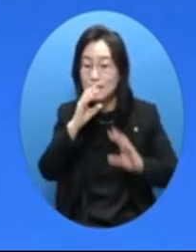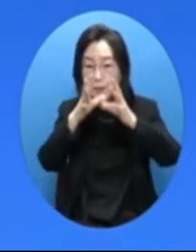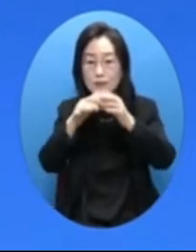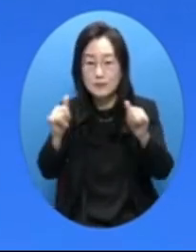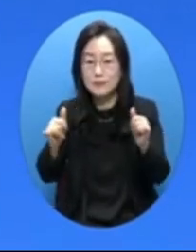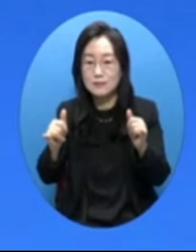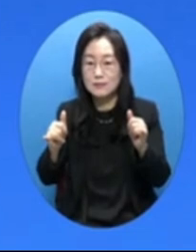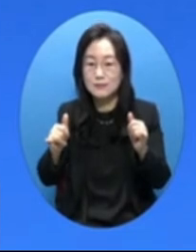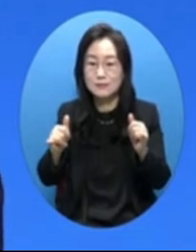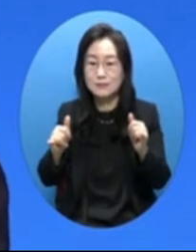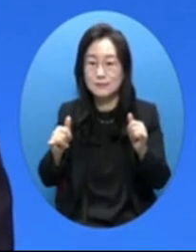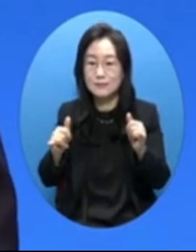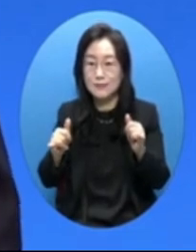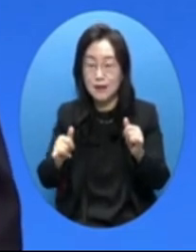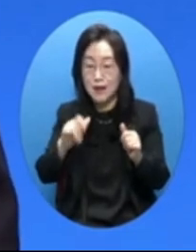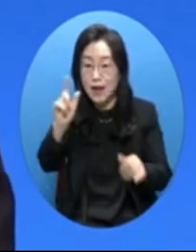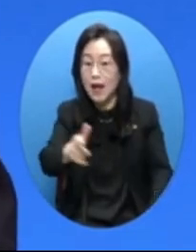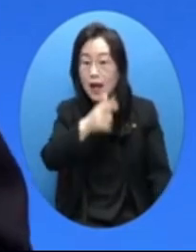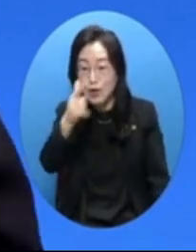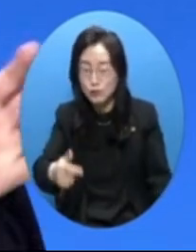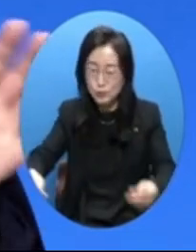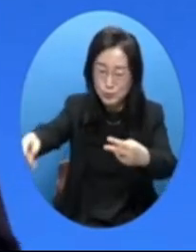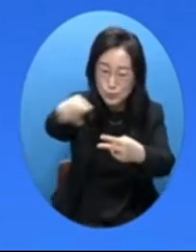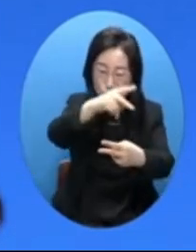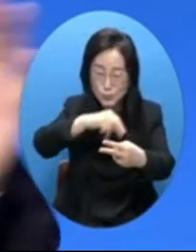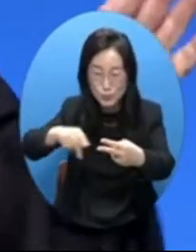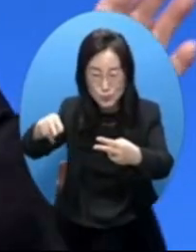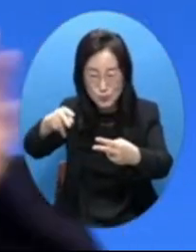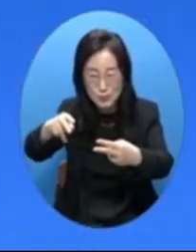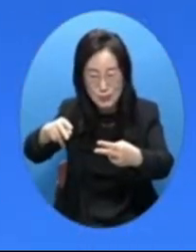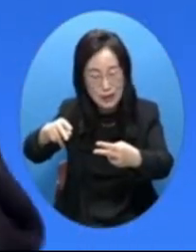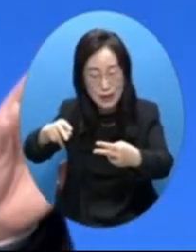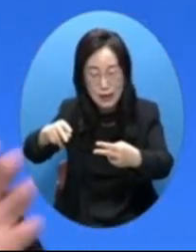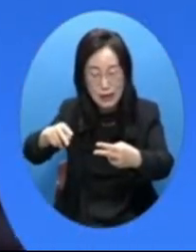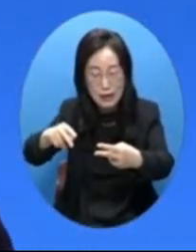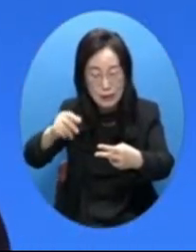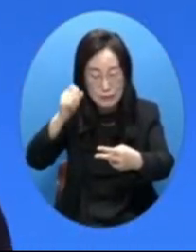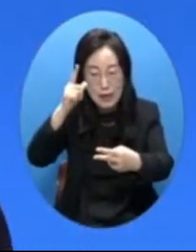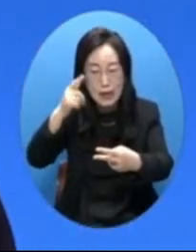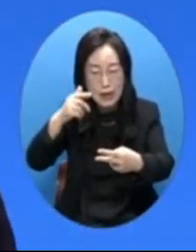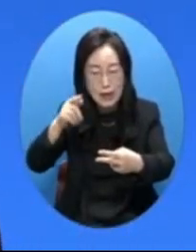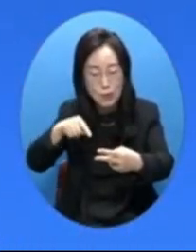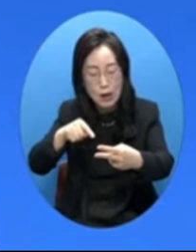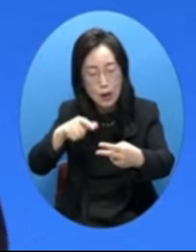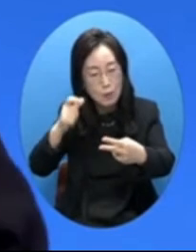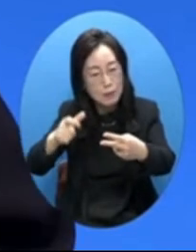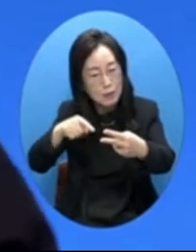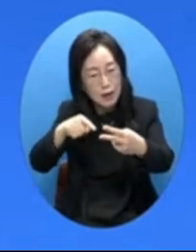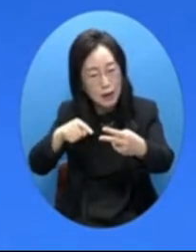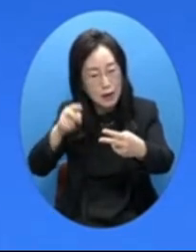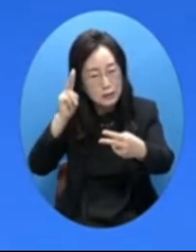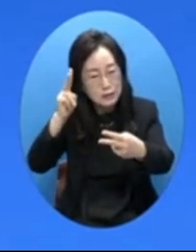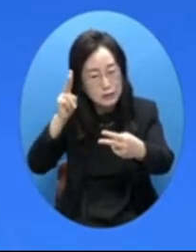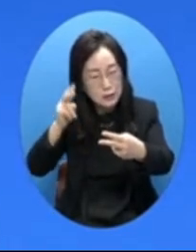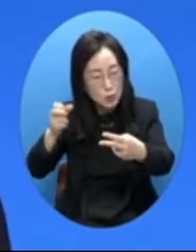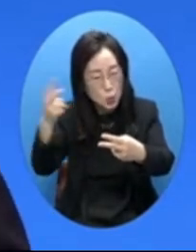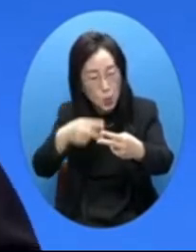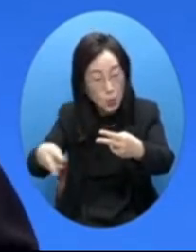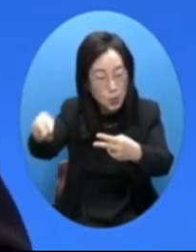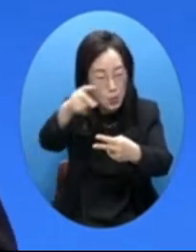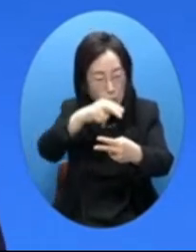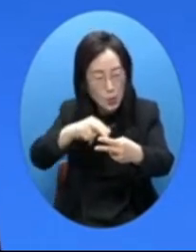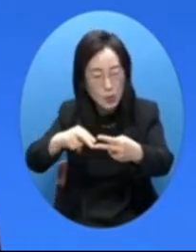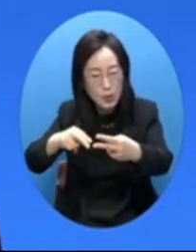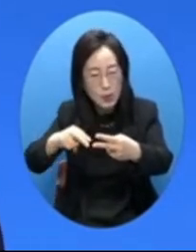백성들은 하루 돌고 와서 알았습니다 우리는 이성을 절대 못 무너뜨린다 이틀 돌고 와서 똑같은 결론을